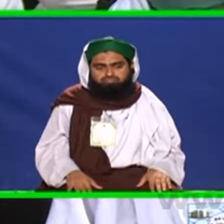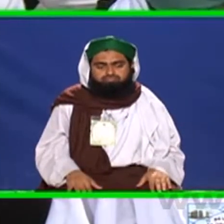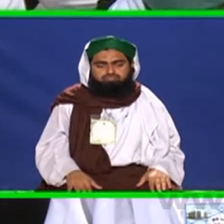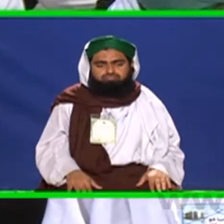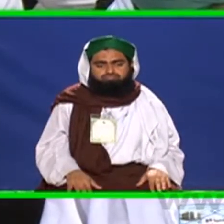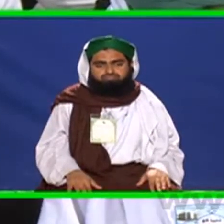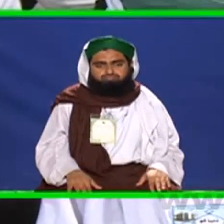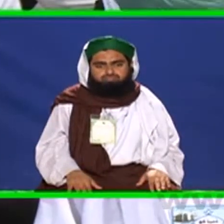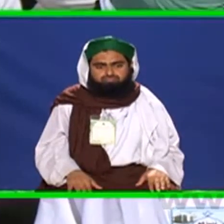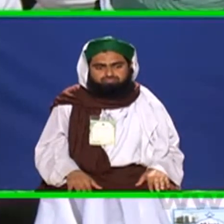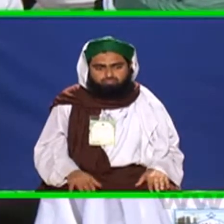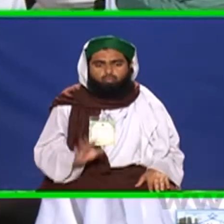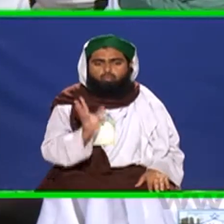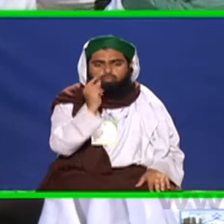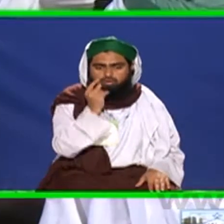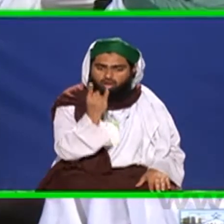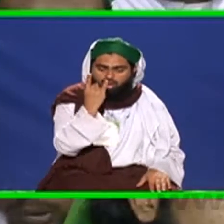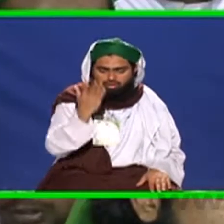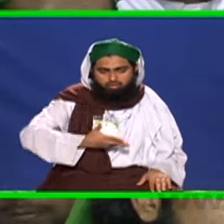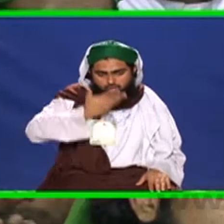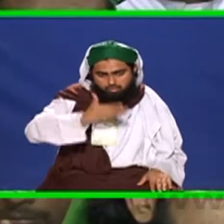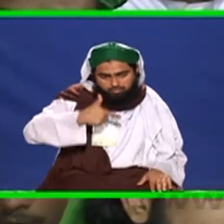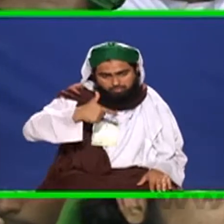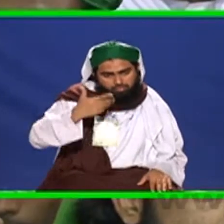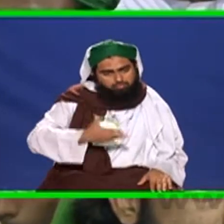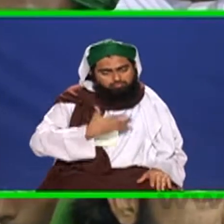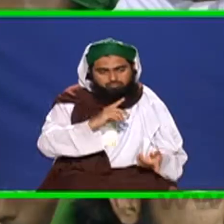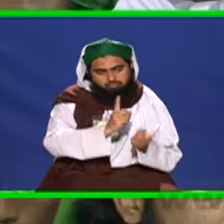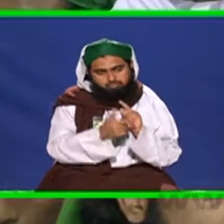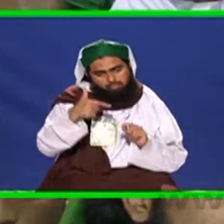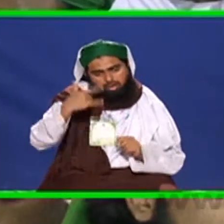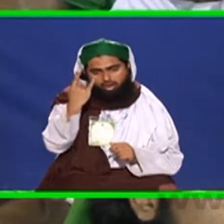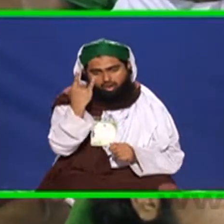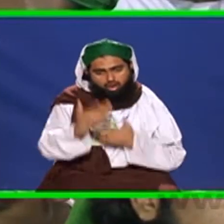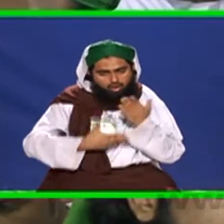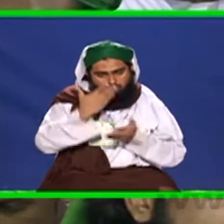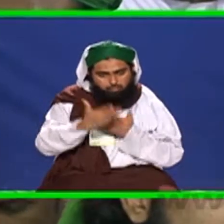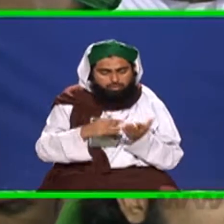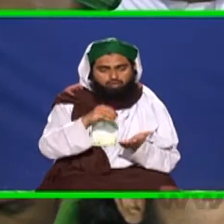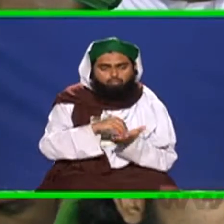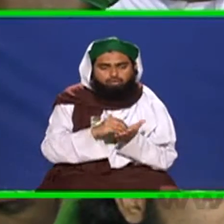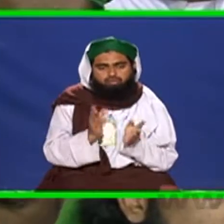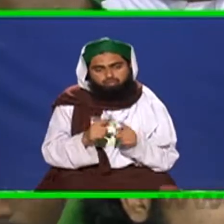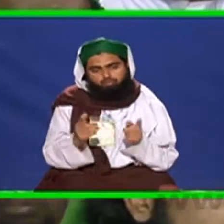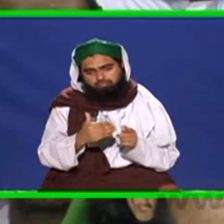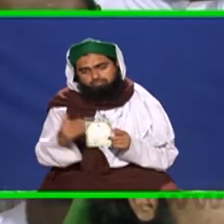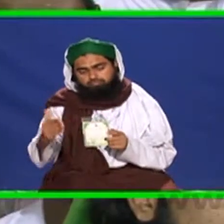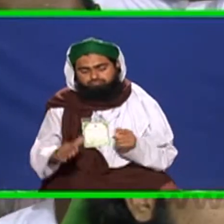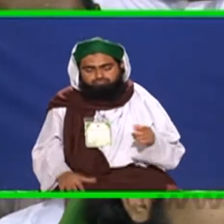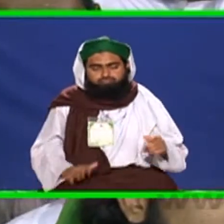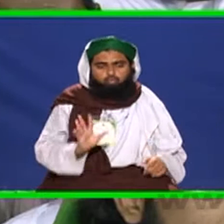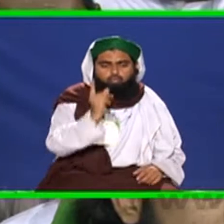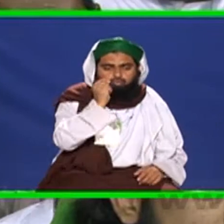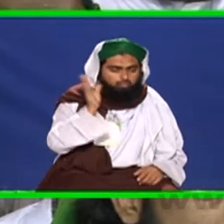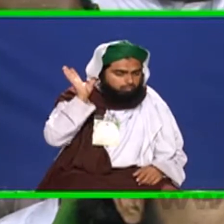बार पढ़ ले उसका भी मैं मतलब जवाब देता हूं। देखो मुन्ने को याद है, फजीलत बात किसी को याद, जो हर नमाज के बाद इसे 7 बार पढ़